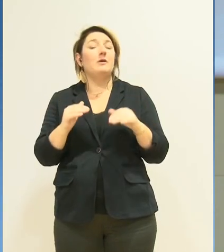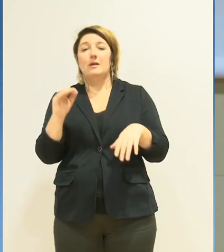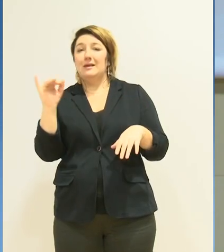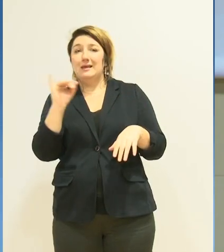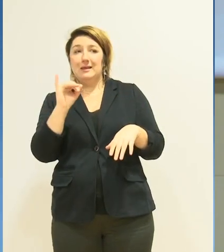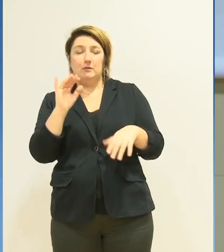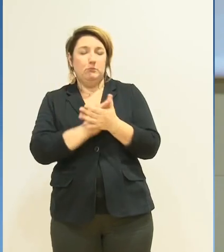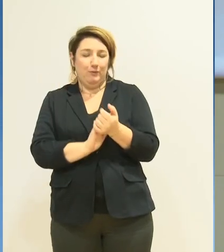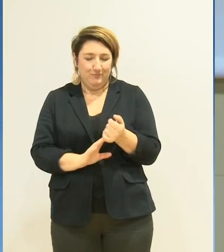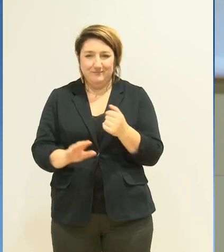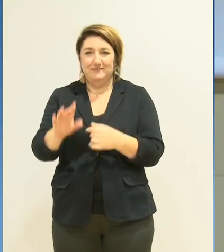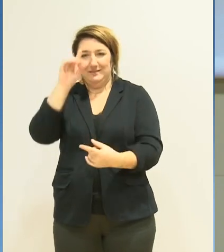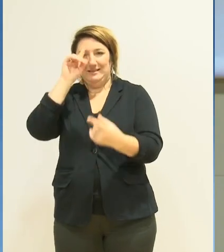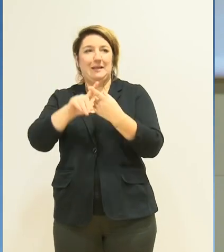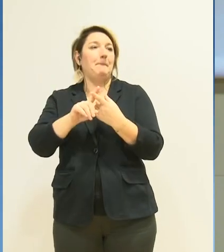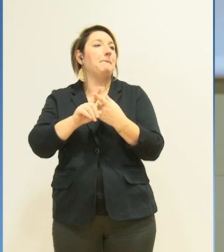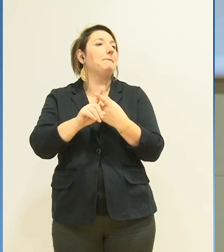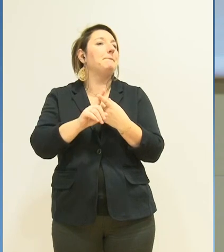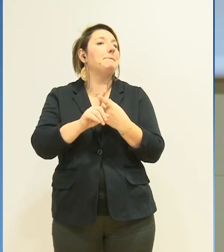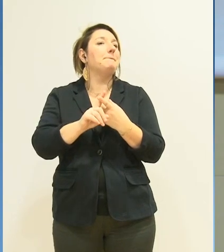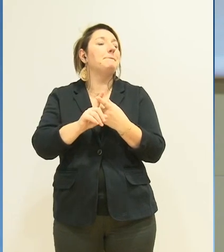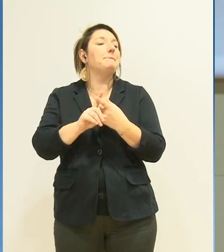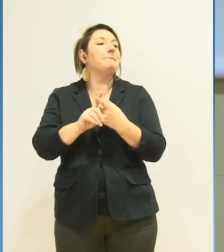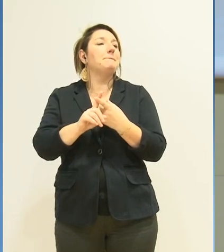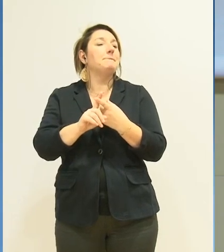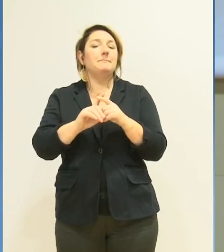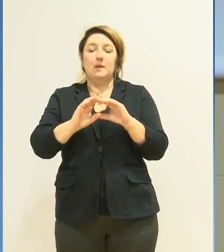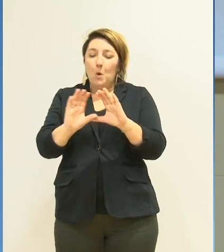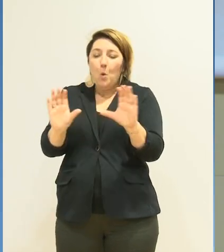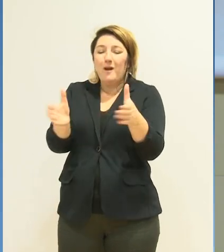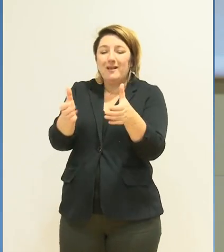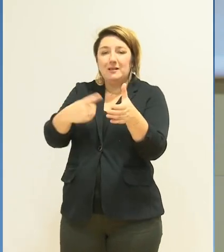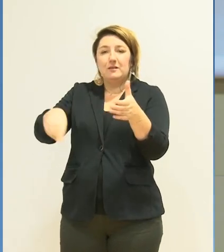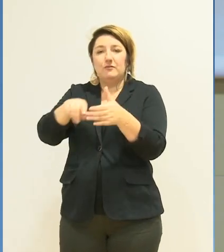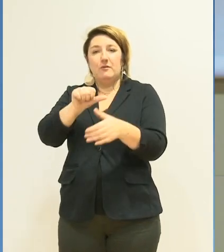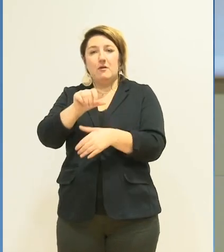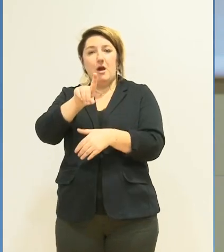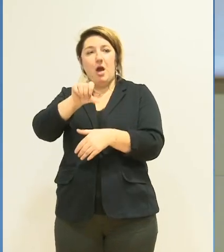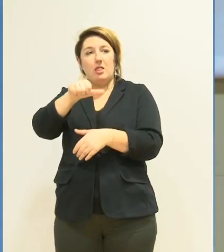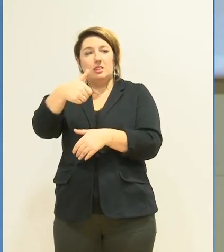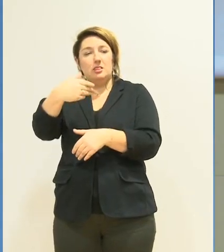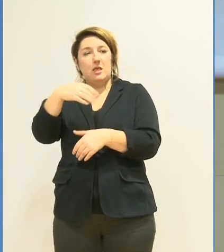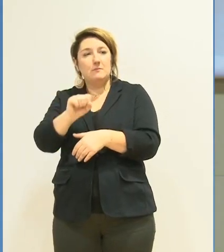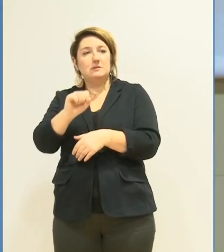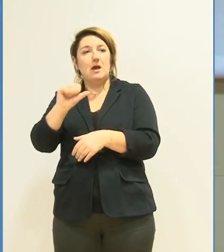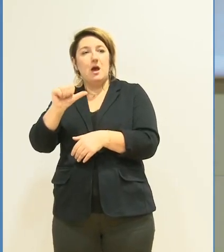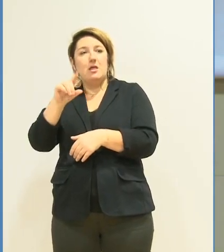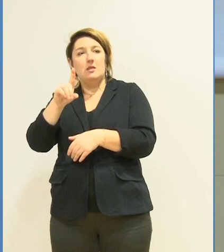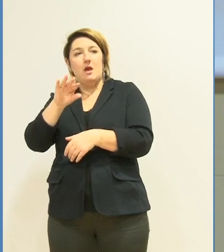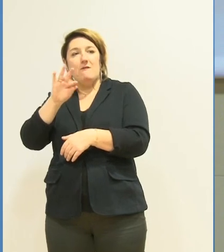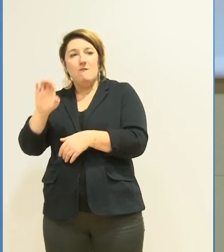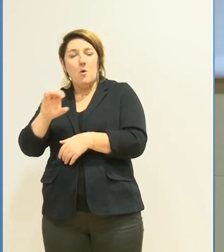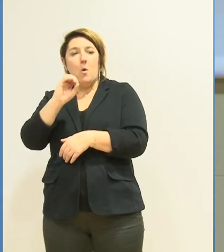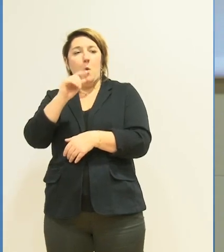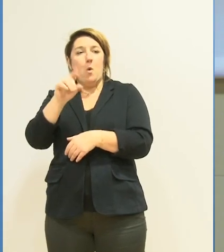porte sur la désignation donc a pour objet de désigner le collectif composé notamment d'adams à des feux du relais ozanam de l'oiseau bleu et de grenoble